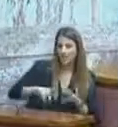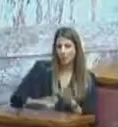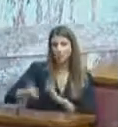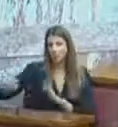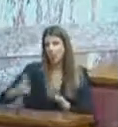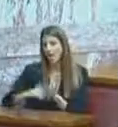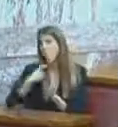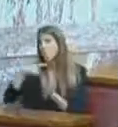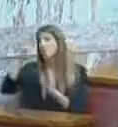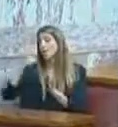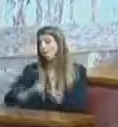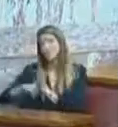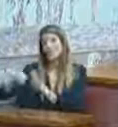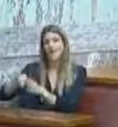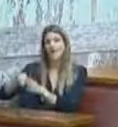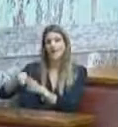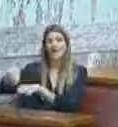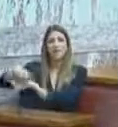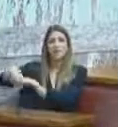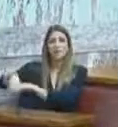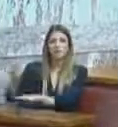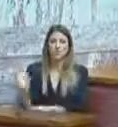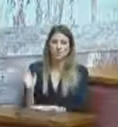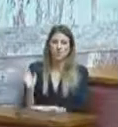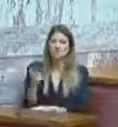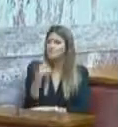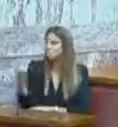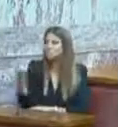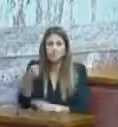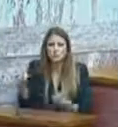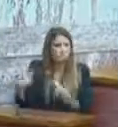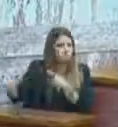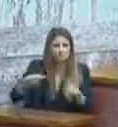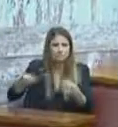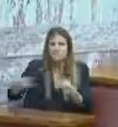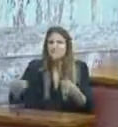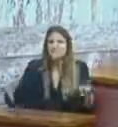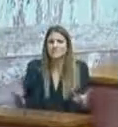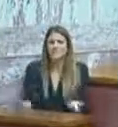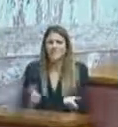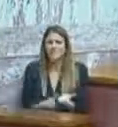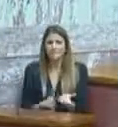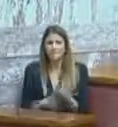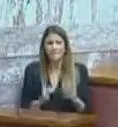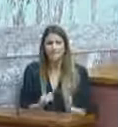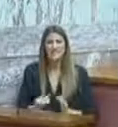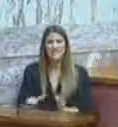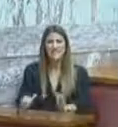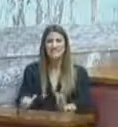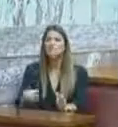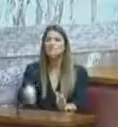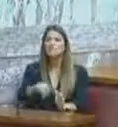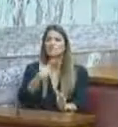της Επιτροπής, και αυτή τη στιγμή με εφευρήματα προσπαθείτε πραγματικά να διατηρήσετε και να συντηρήσετε αυτήν